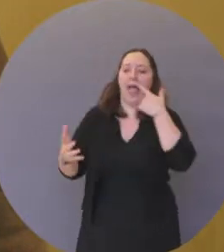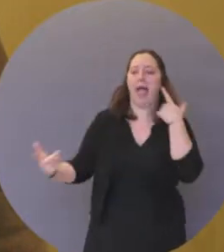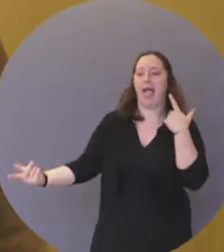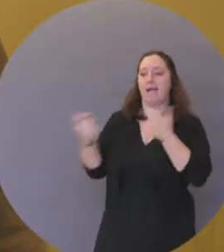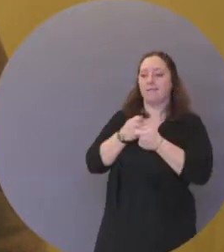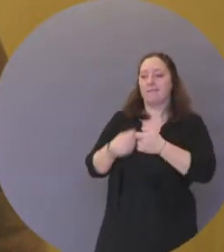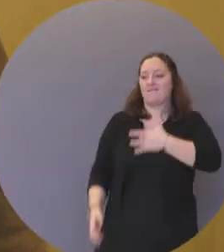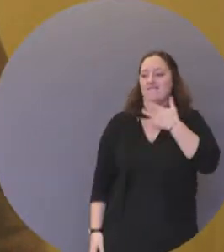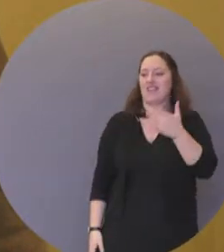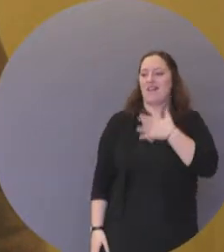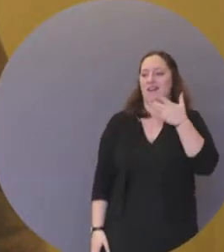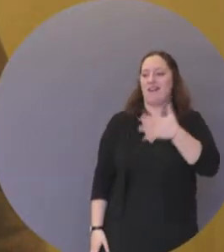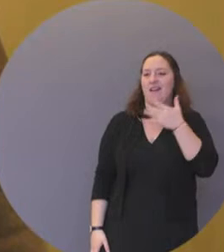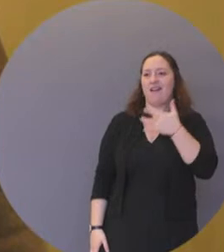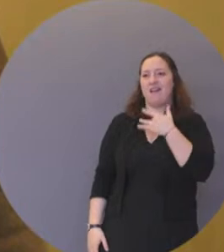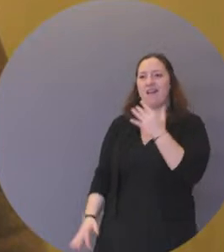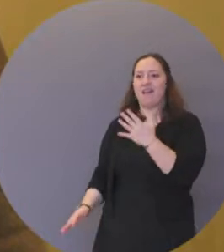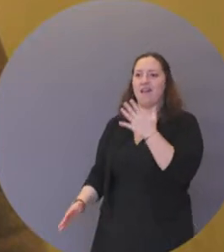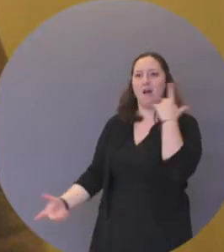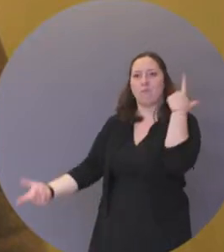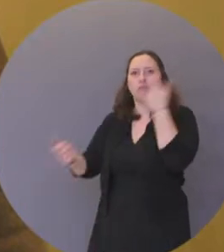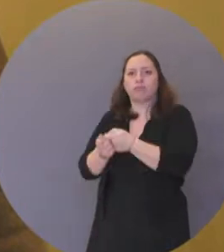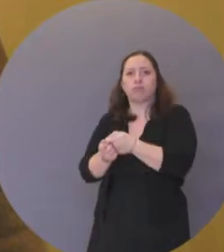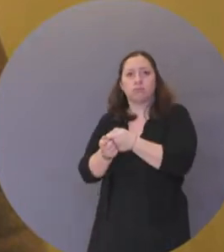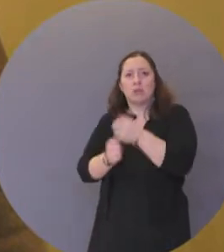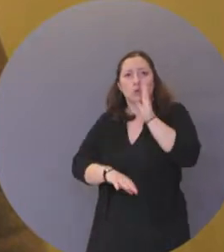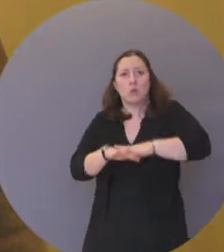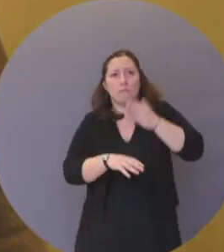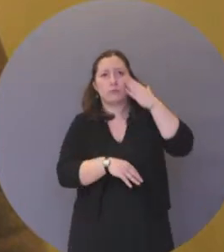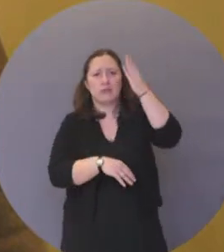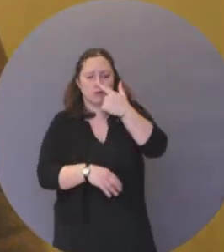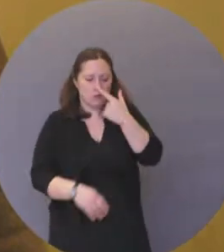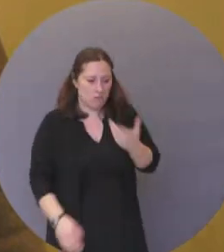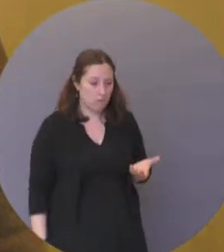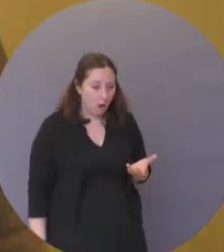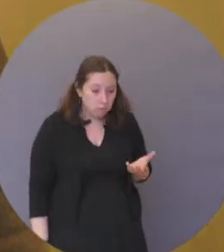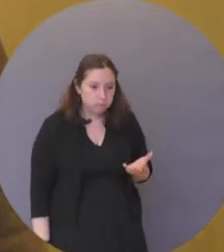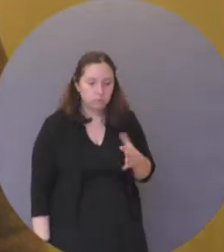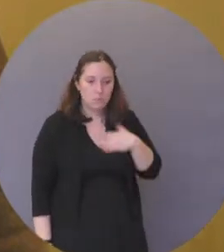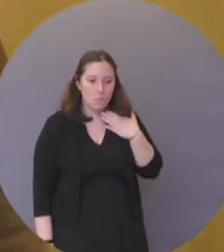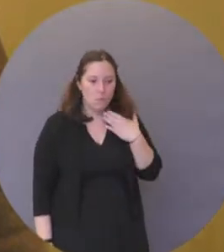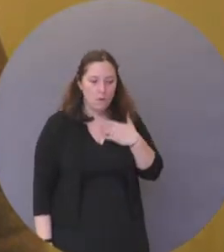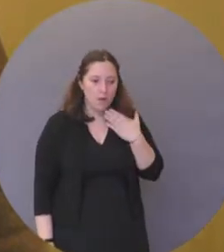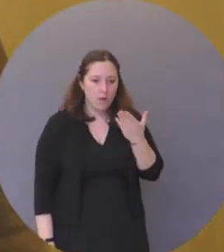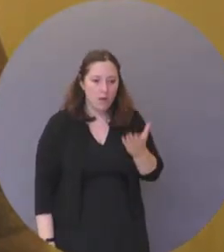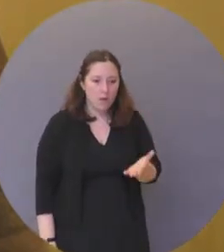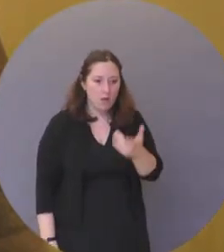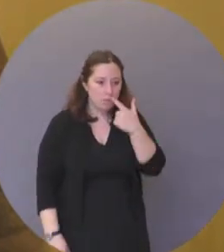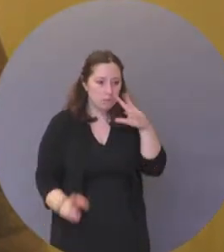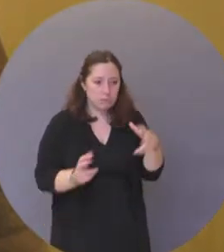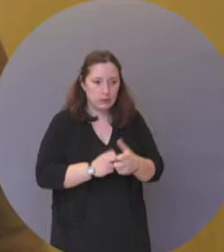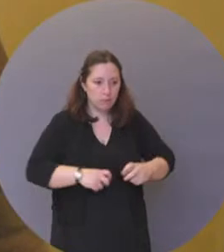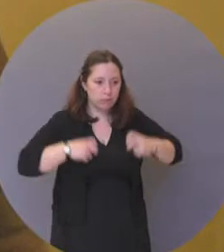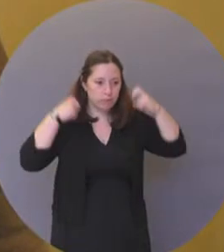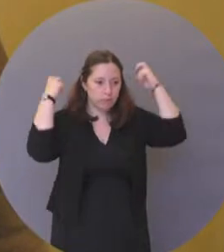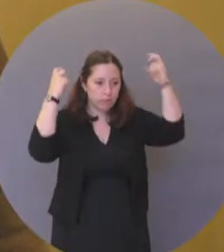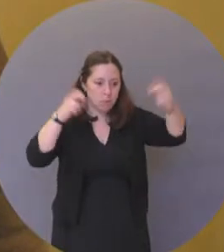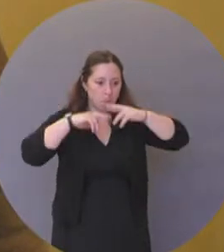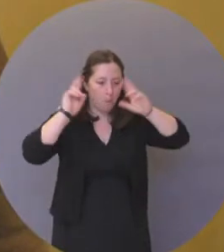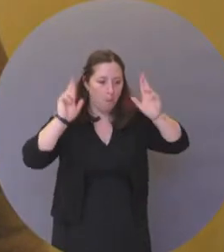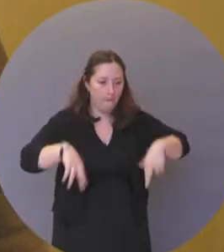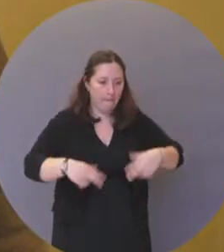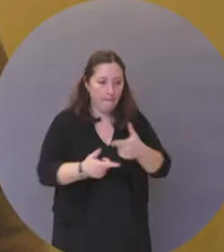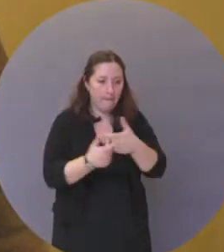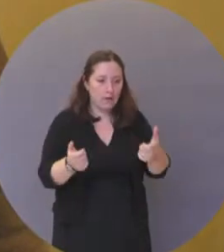paraîtront par la suite inutile coûteux et parfois dangereux je le dis ici personne le le